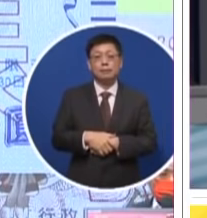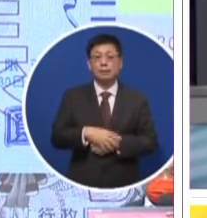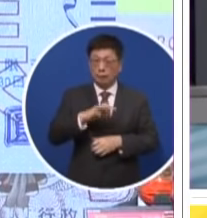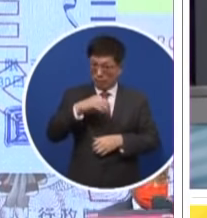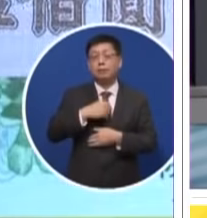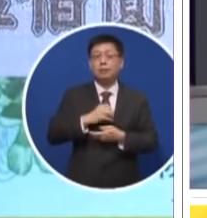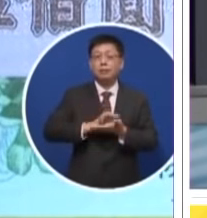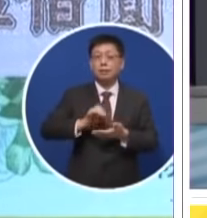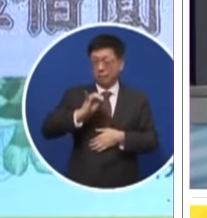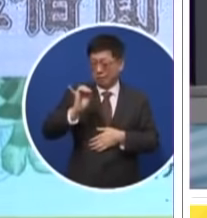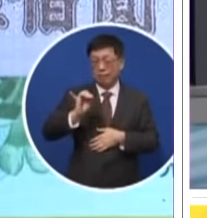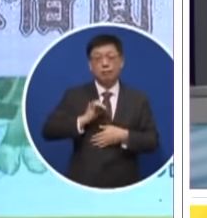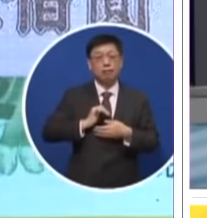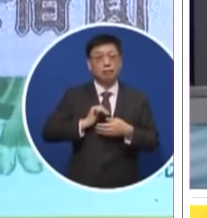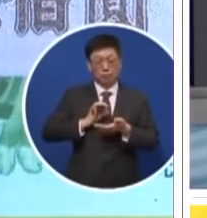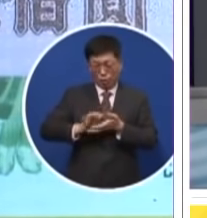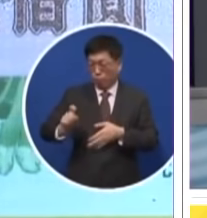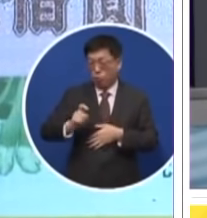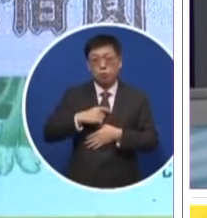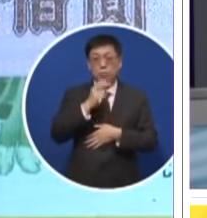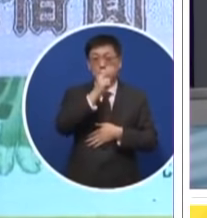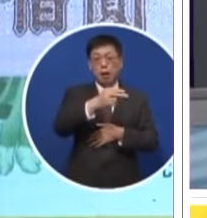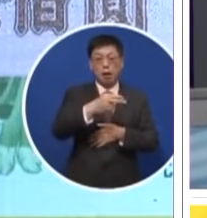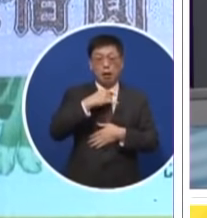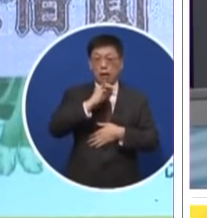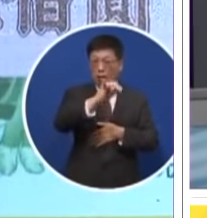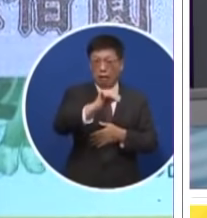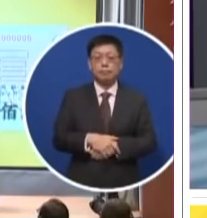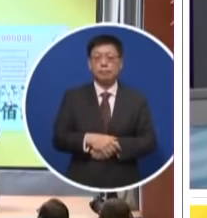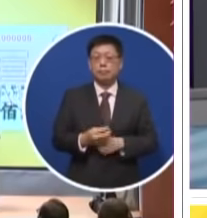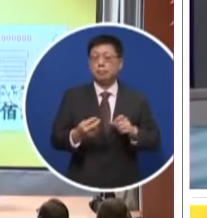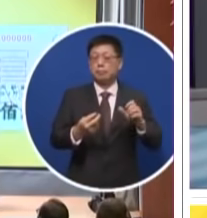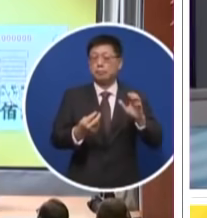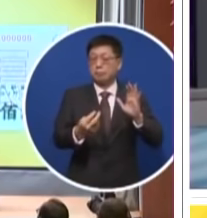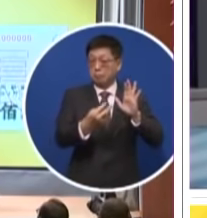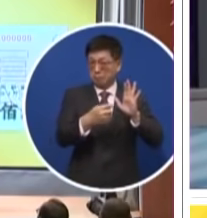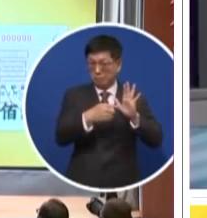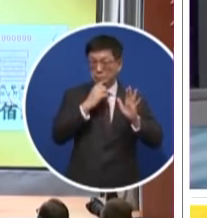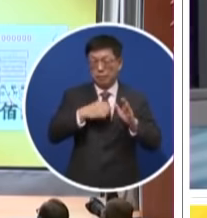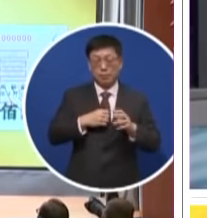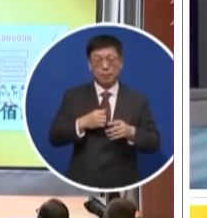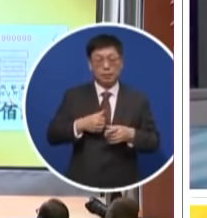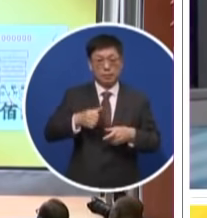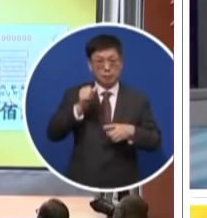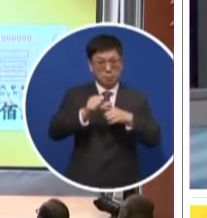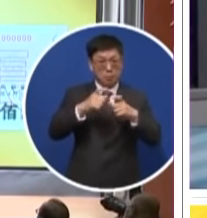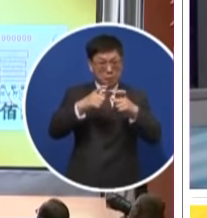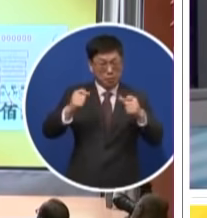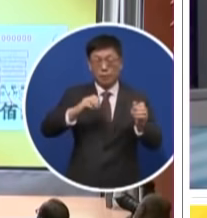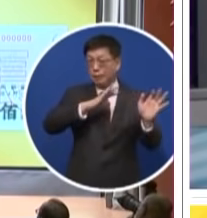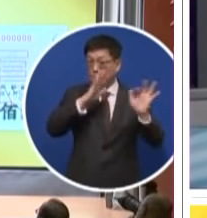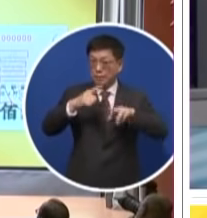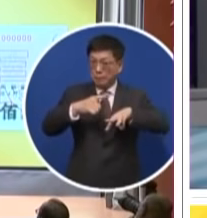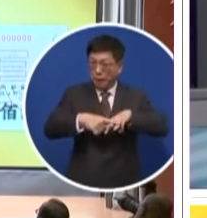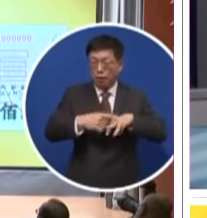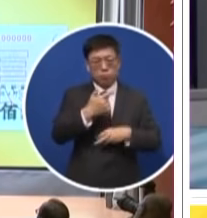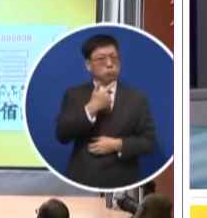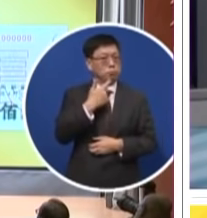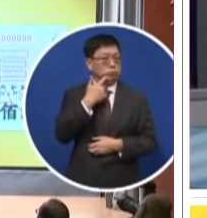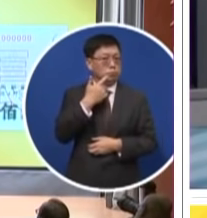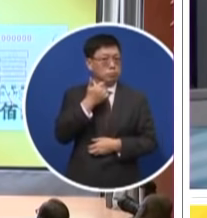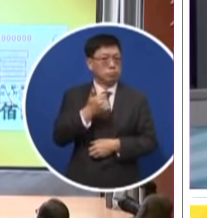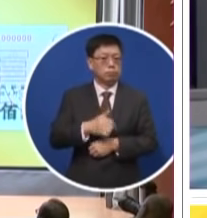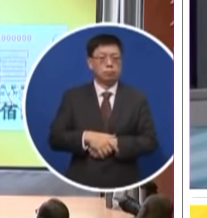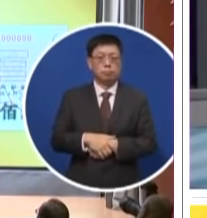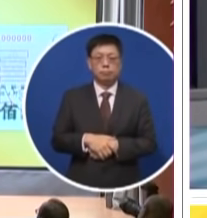年轻人都好知道，谁不知道？而且我坦白说了。他在鼓吹数位支付真的是很奇怪， 为什么？ 因